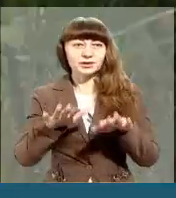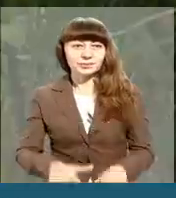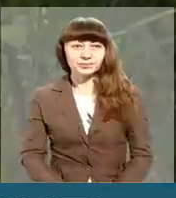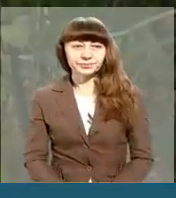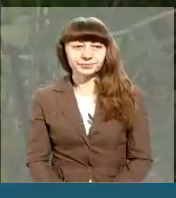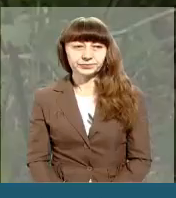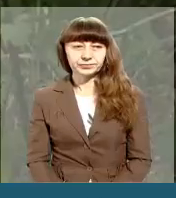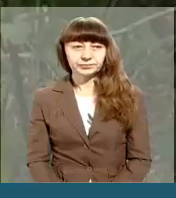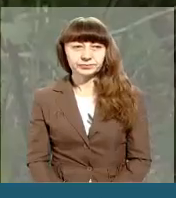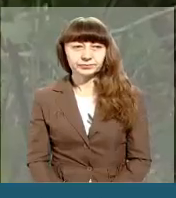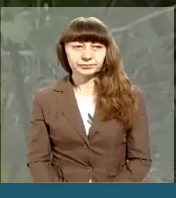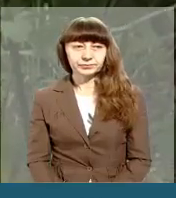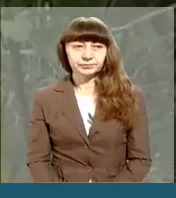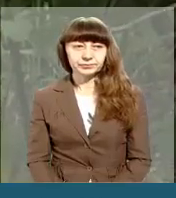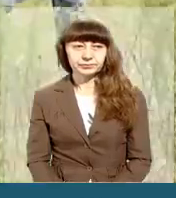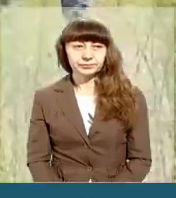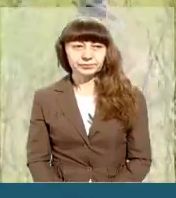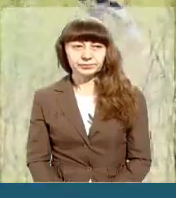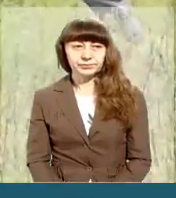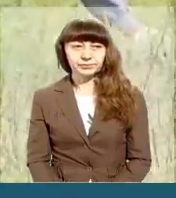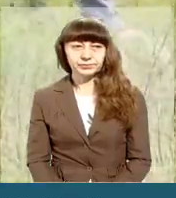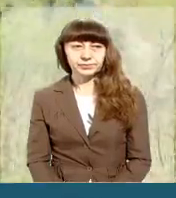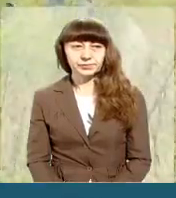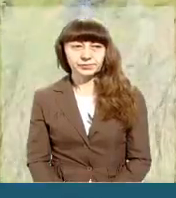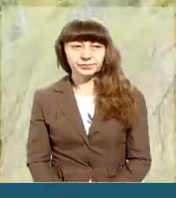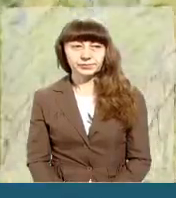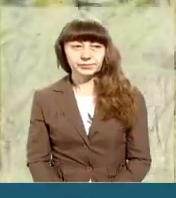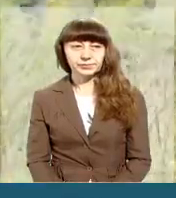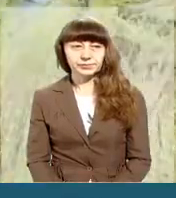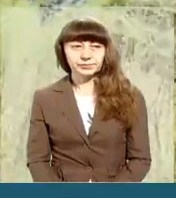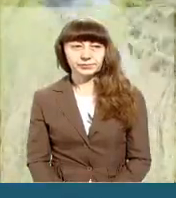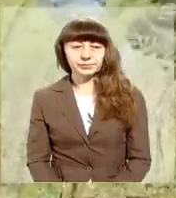етуде маңызды рөл атқарады. Рахат Сейтқан, Алексей Руденко, Қостанай телеарнасы.